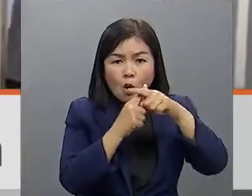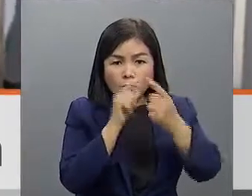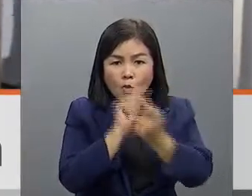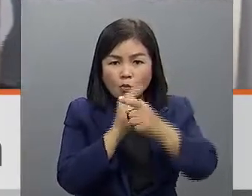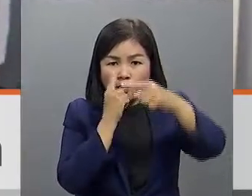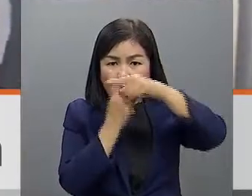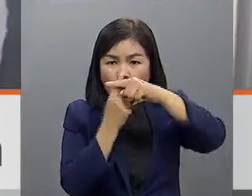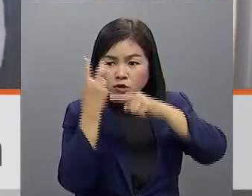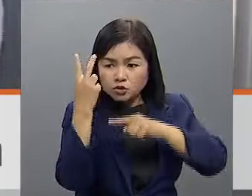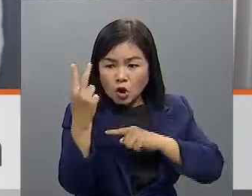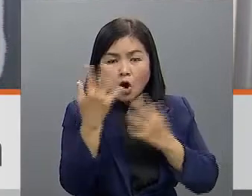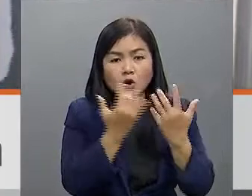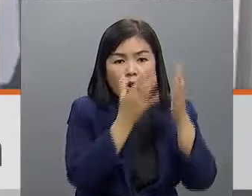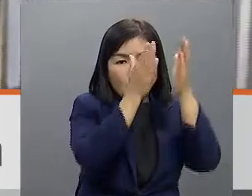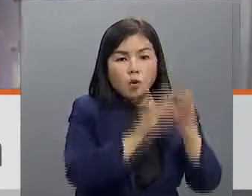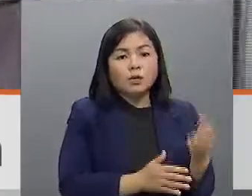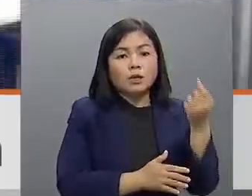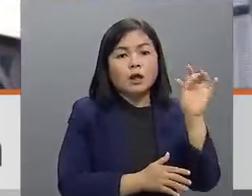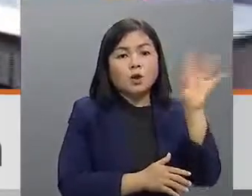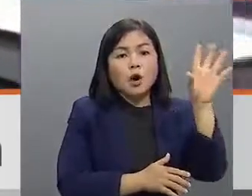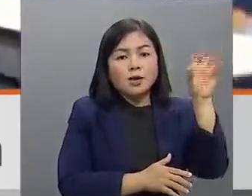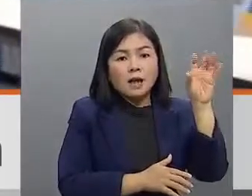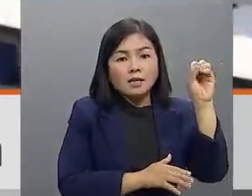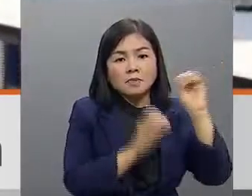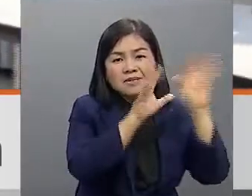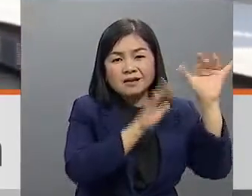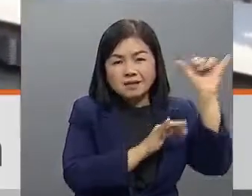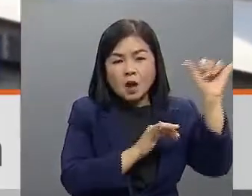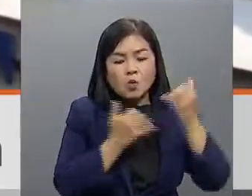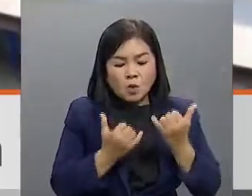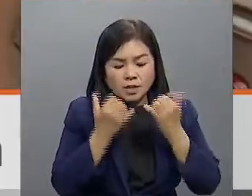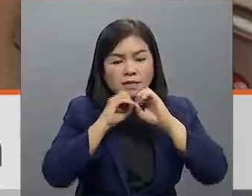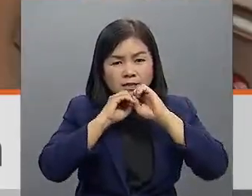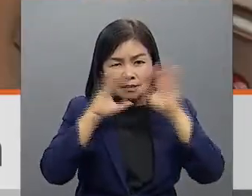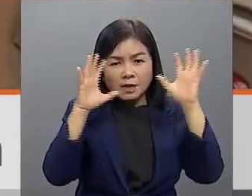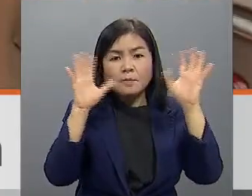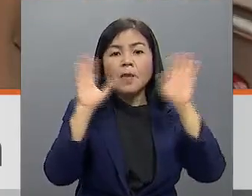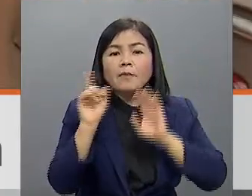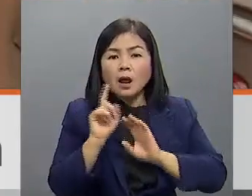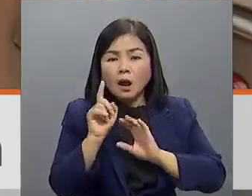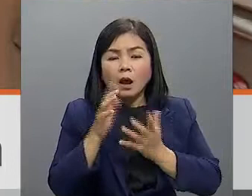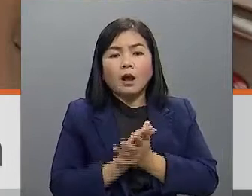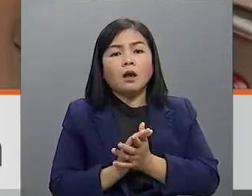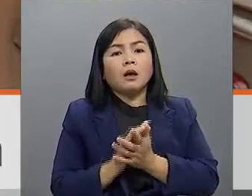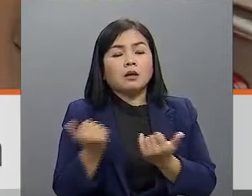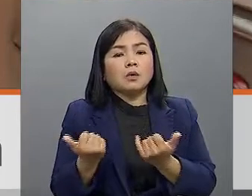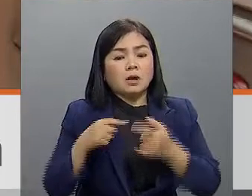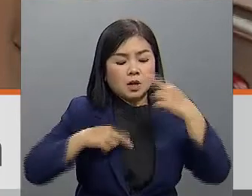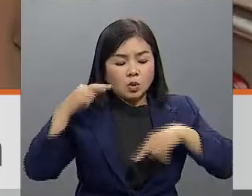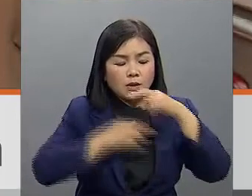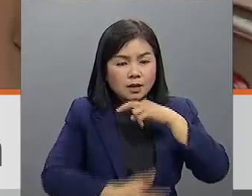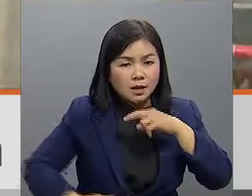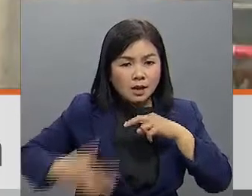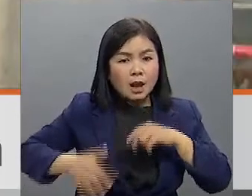ลอีก150คนครับคาดว่าวันนี้น่าจะรู้ผลทั้งหมดนะครับซึ่งผลดังกล่าวนะครับนายแพทย์ธวัชชัยเศรษฐสุพนา